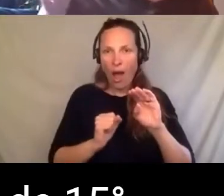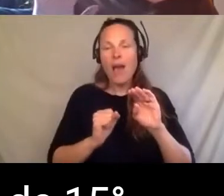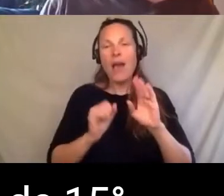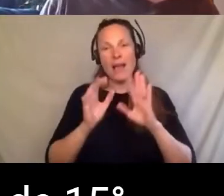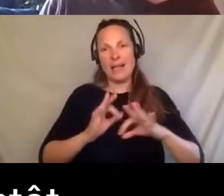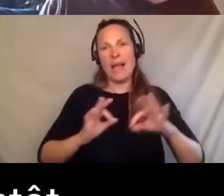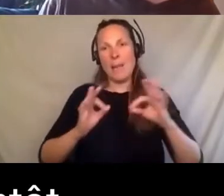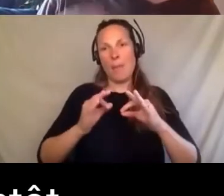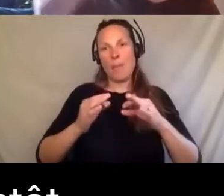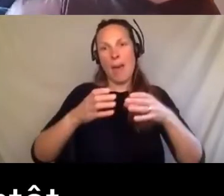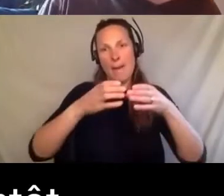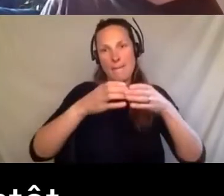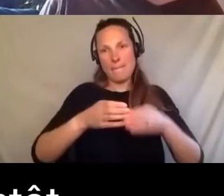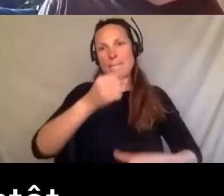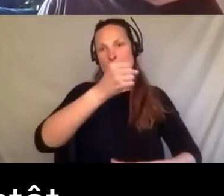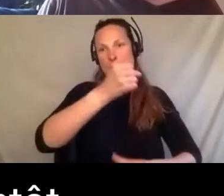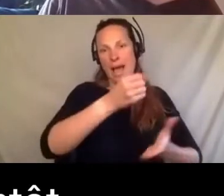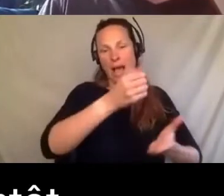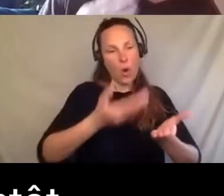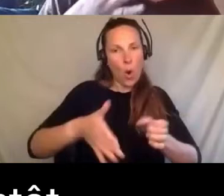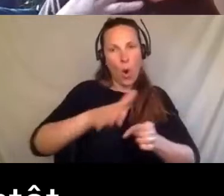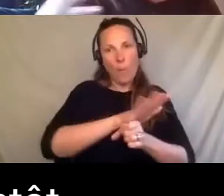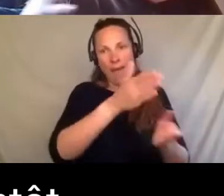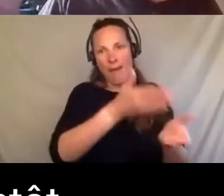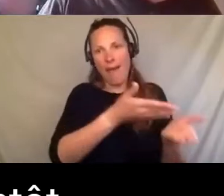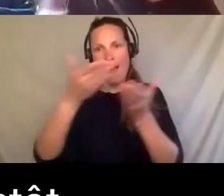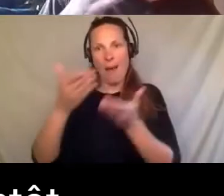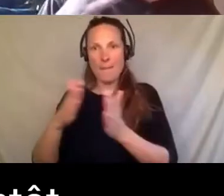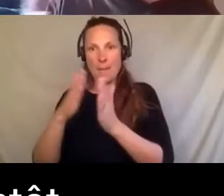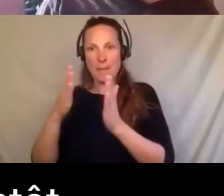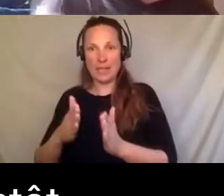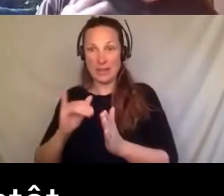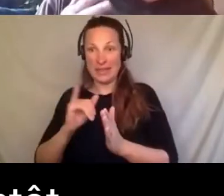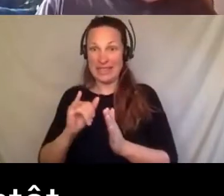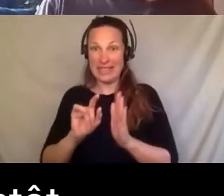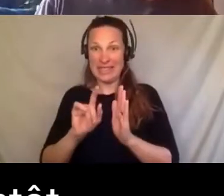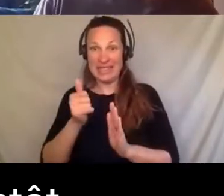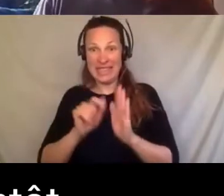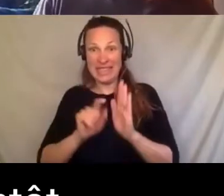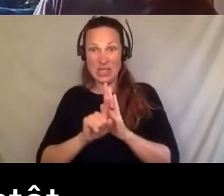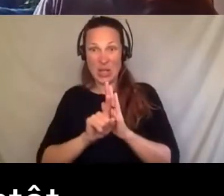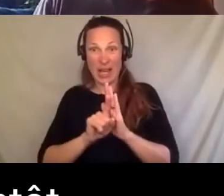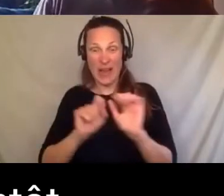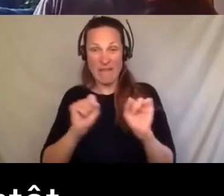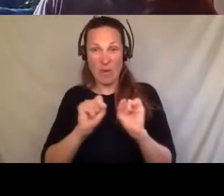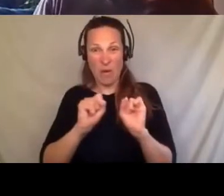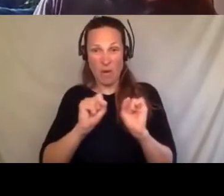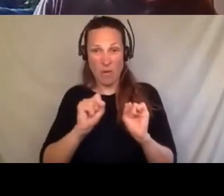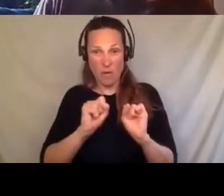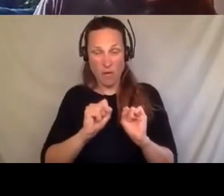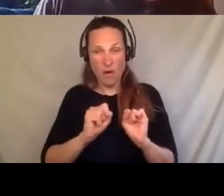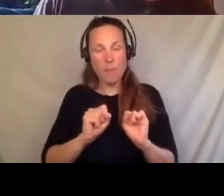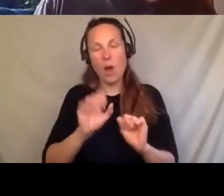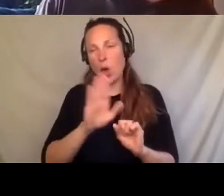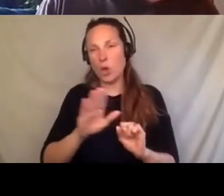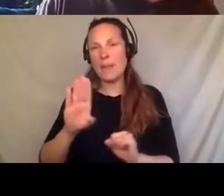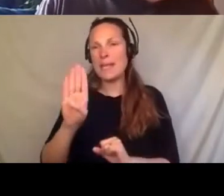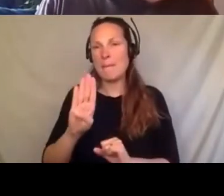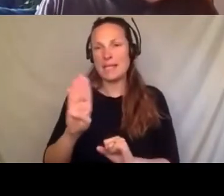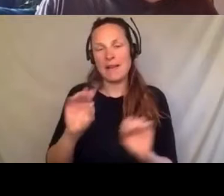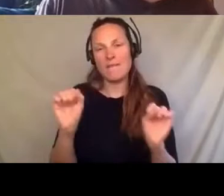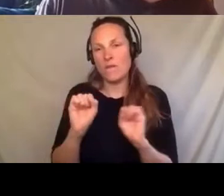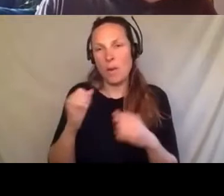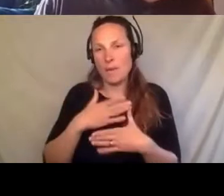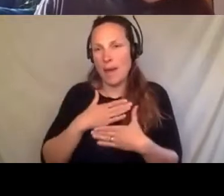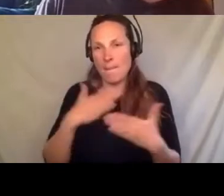récoltez le plant. Parce que, comme je l'ai mentionné tantôt, dès que ça arrive dans les dizaines de degrés, là, le basilic, il a froid puis il